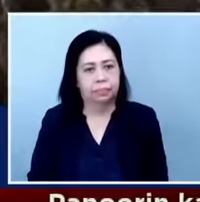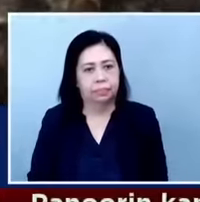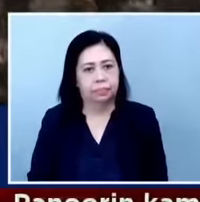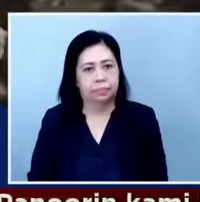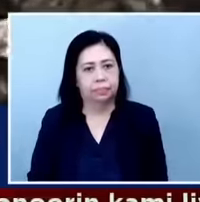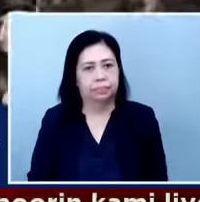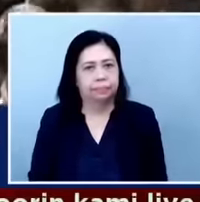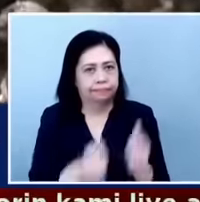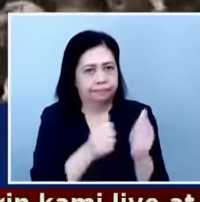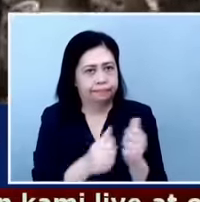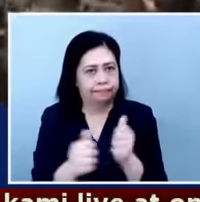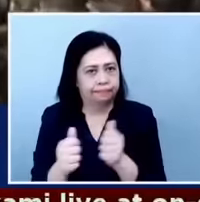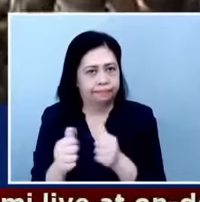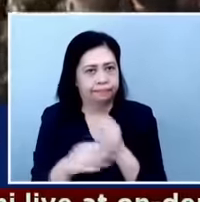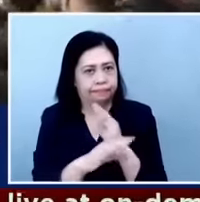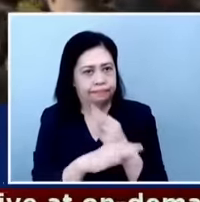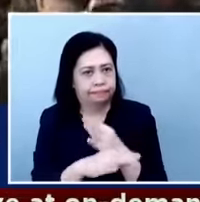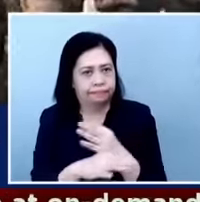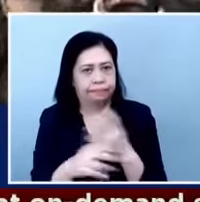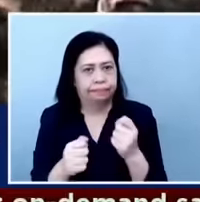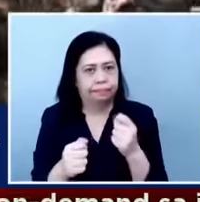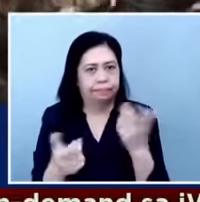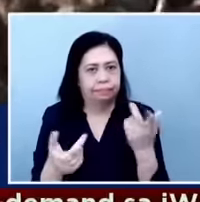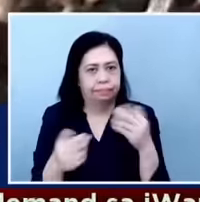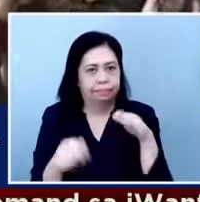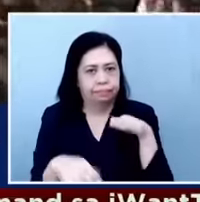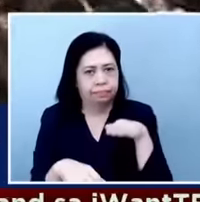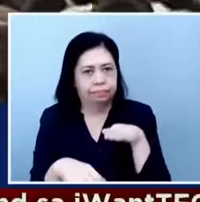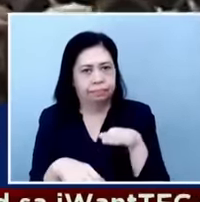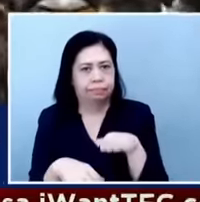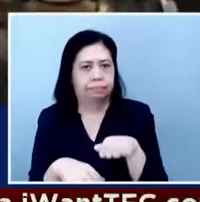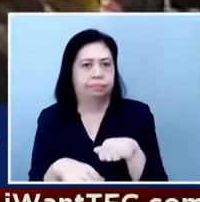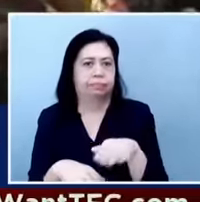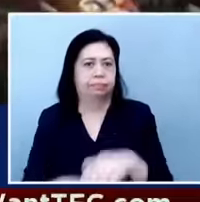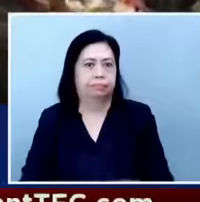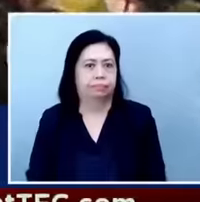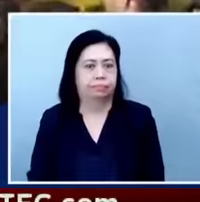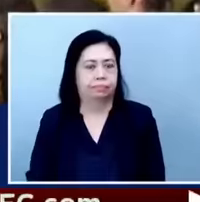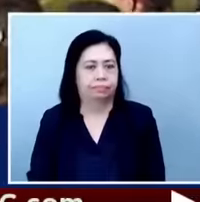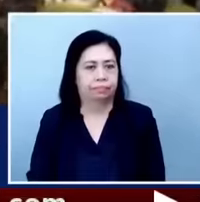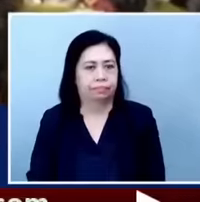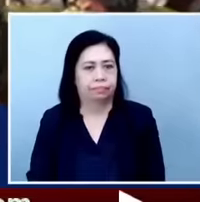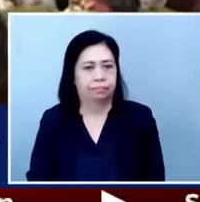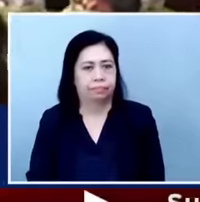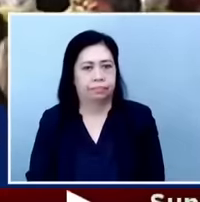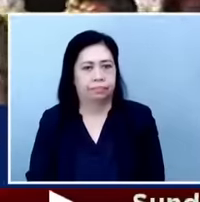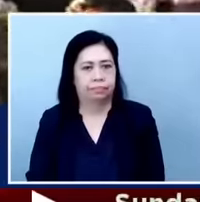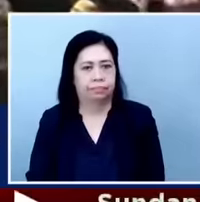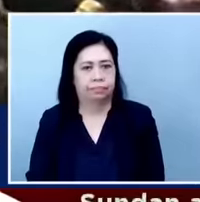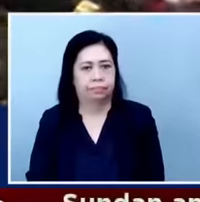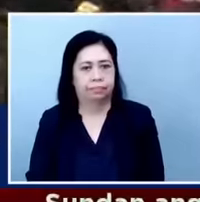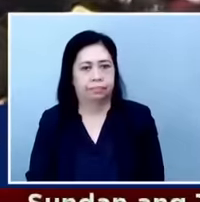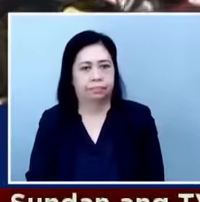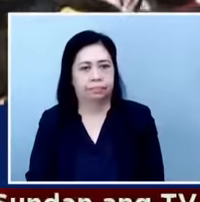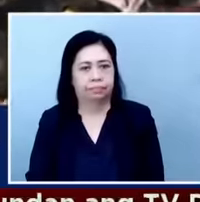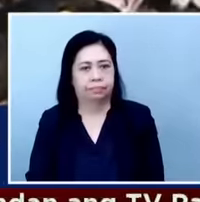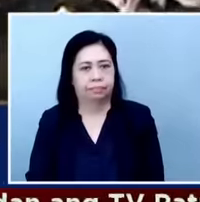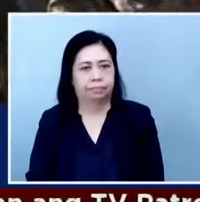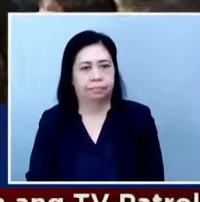Inaayos muna ho ang pagpasok niyang antas sa lobo ng compound ng Quiapo